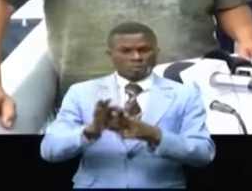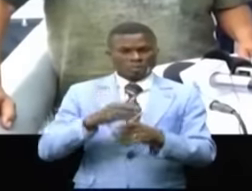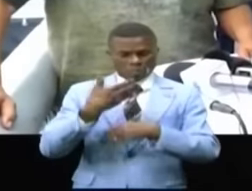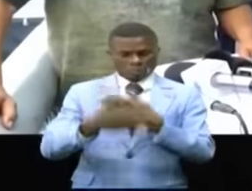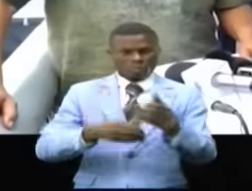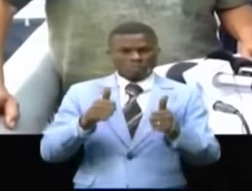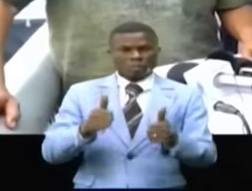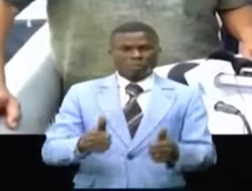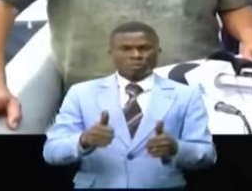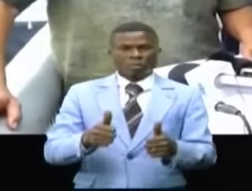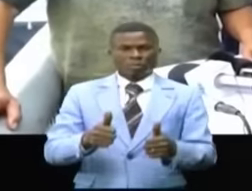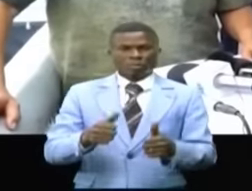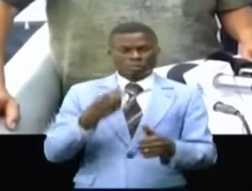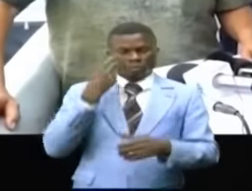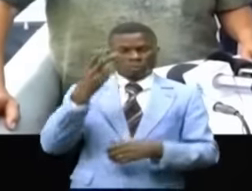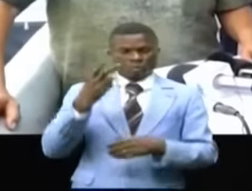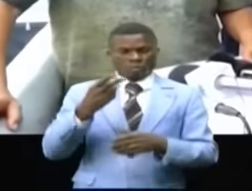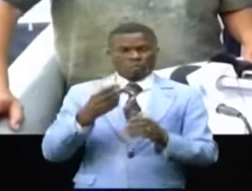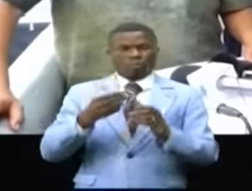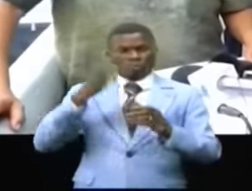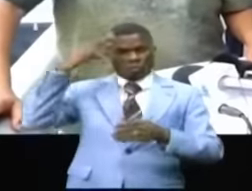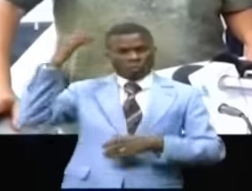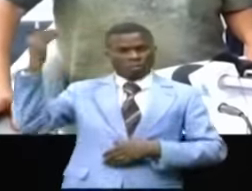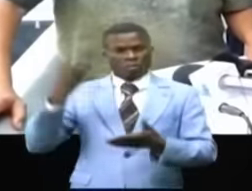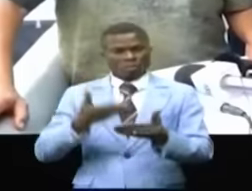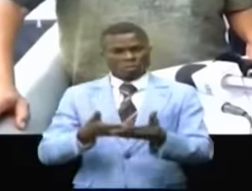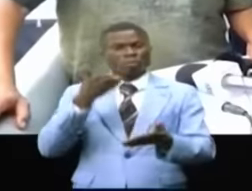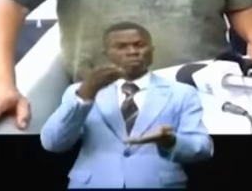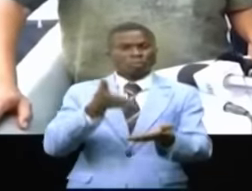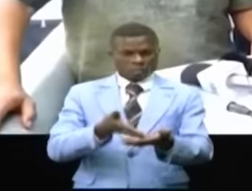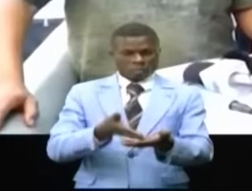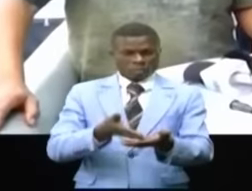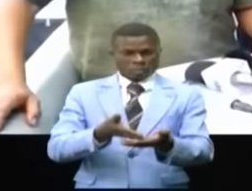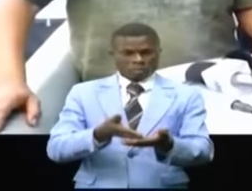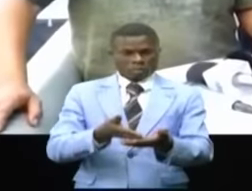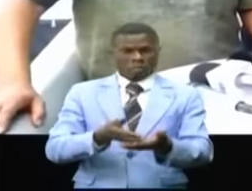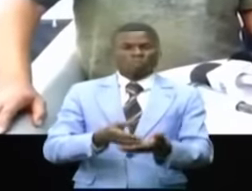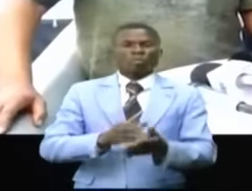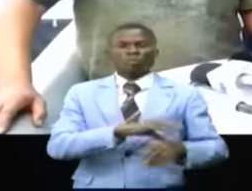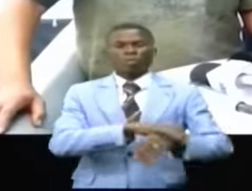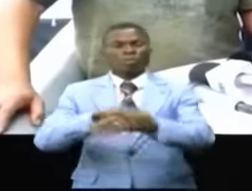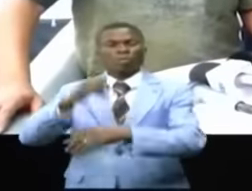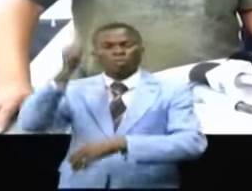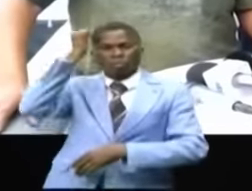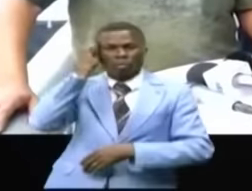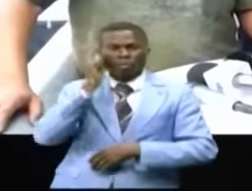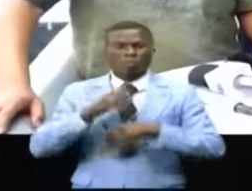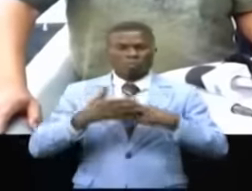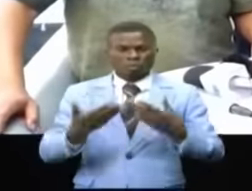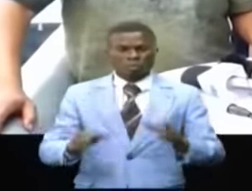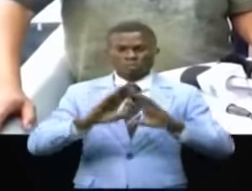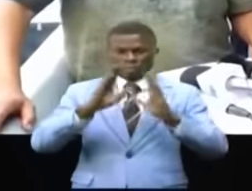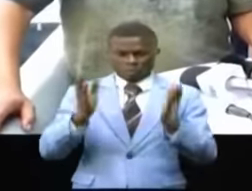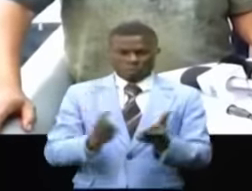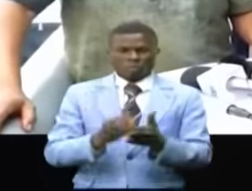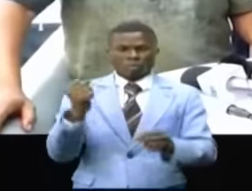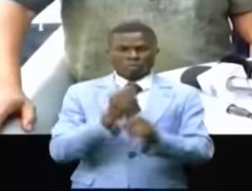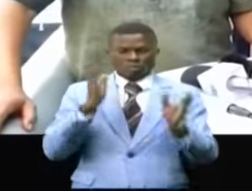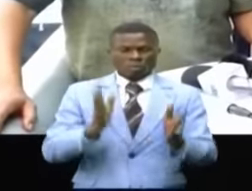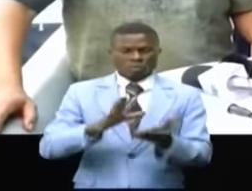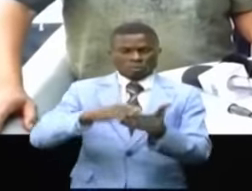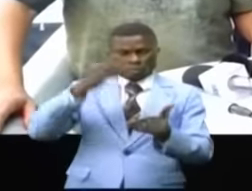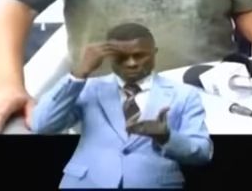passée et j'ai vu la démonstration. La conduite des bateaux, et j'ai vu que toutes les personnes formées